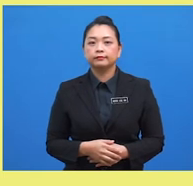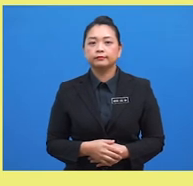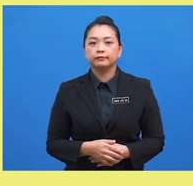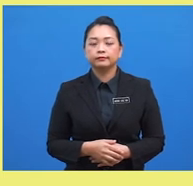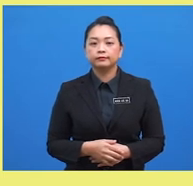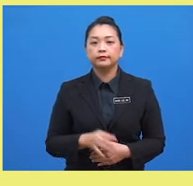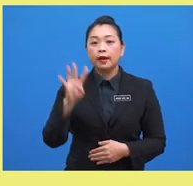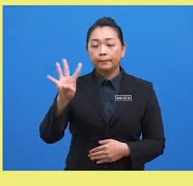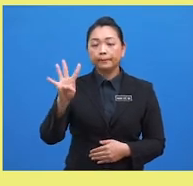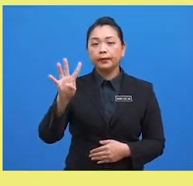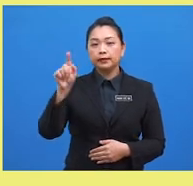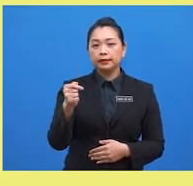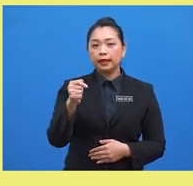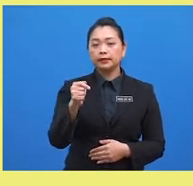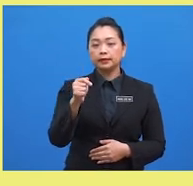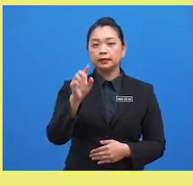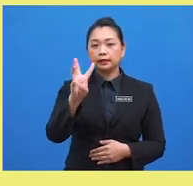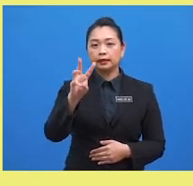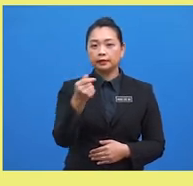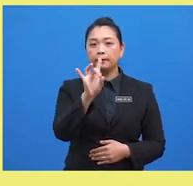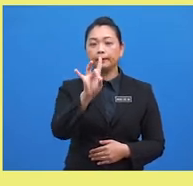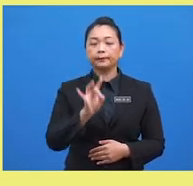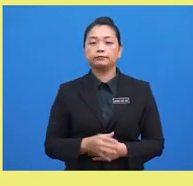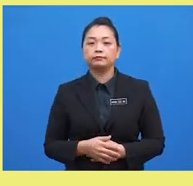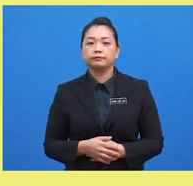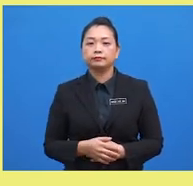iaitu 4, 6 dan 8.